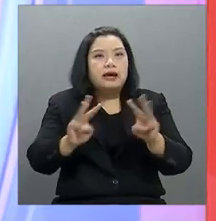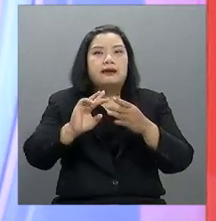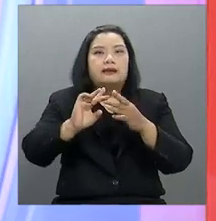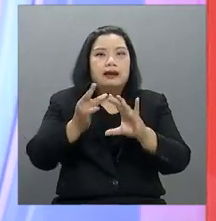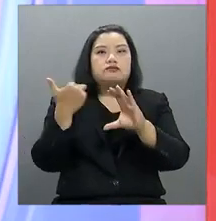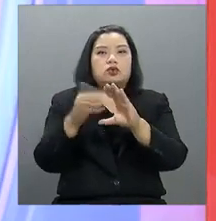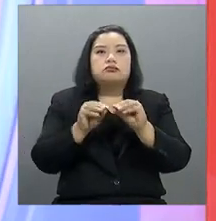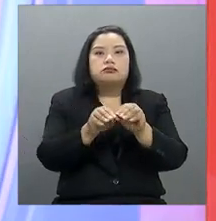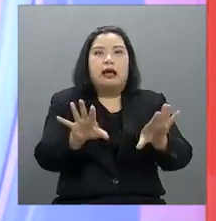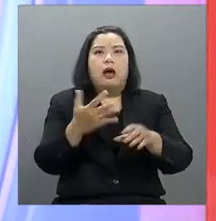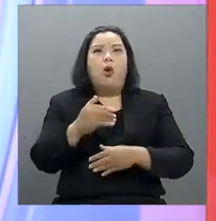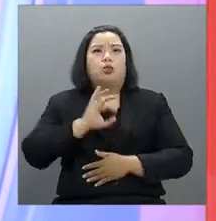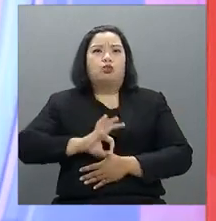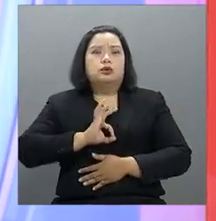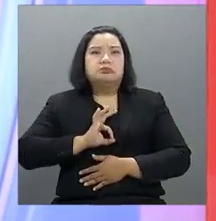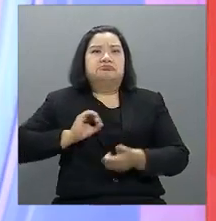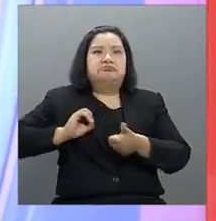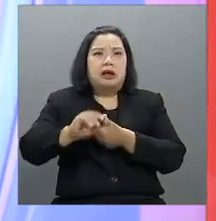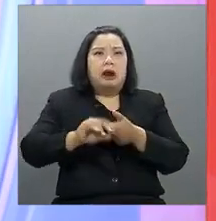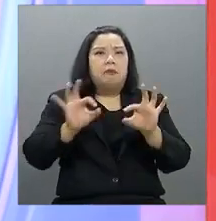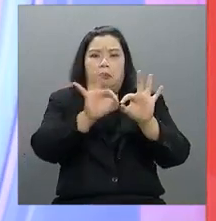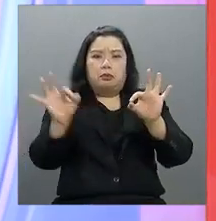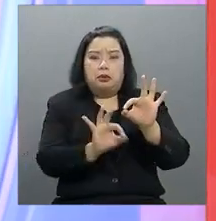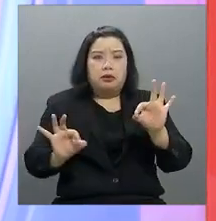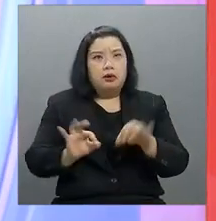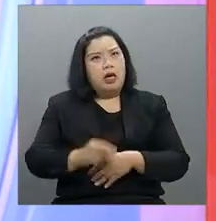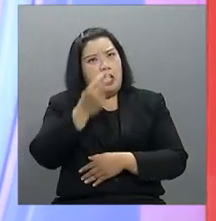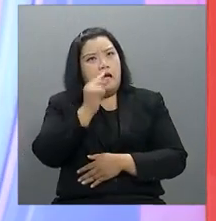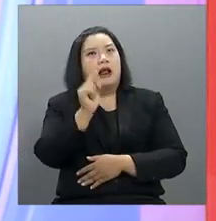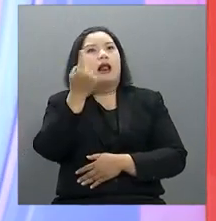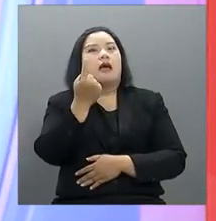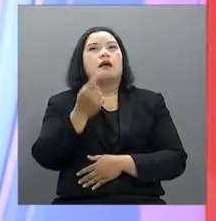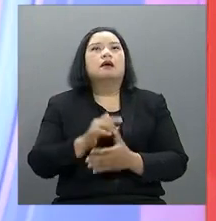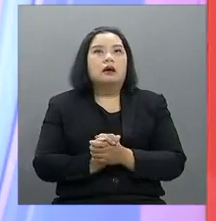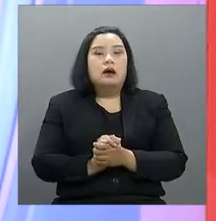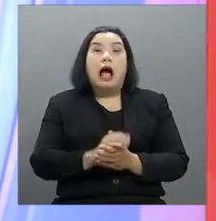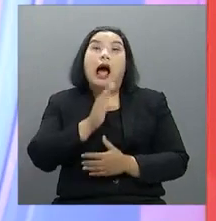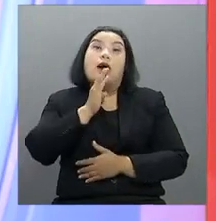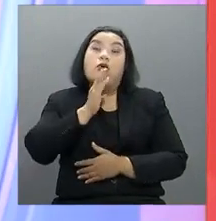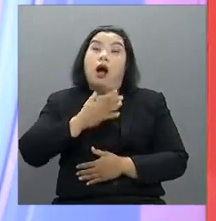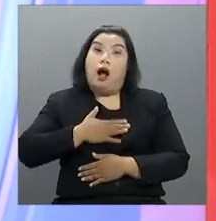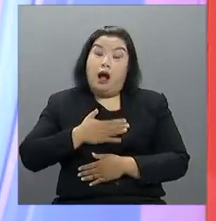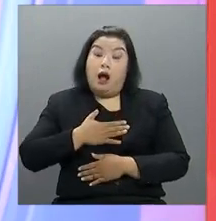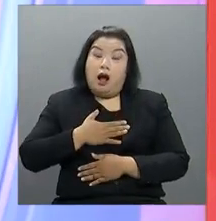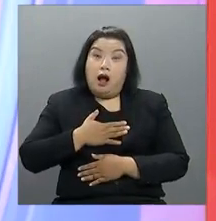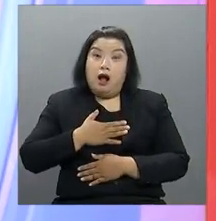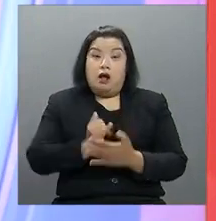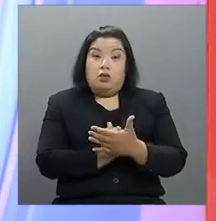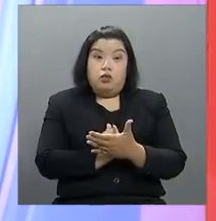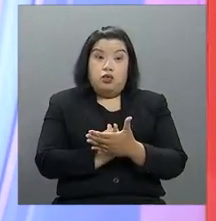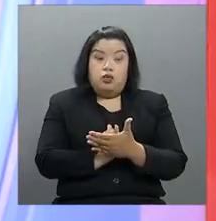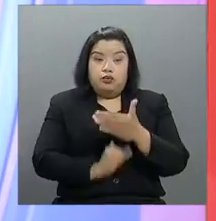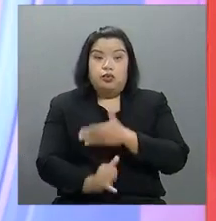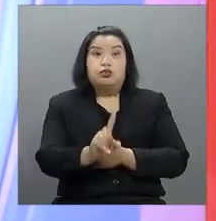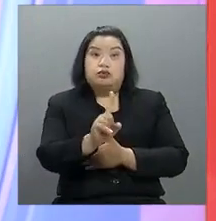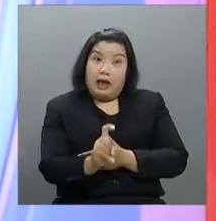เยอะนะครับเพราะว่าเป็นกรณีที่หลายคนอาจจะไม่เคยได้ยินมาก่อนคือถ้าเป็นกรณีเด็กเสียชีวิตในท้องแล้วต้องมีการเอาออกก่อนกำหน